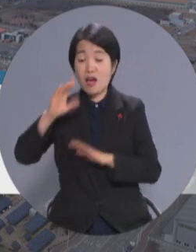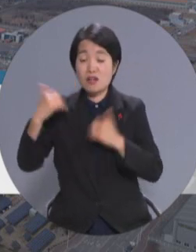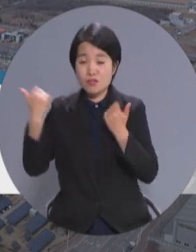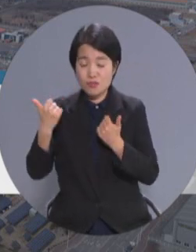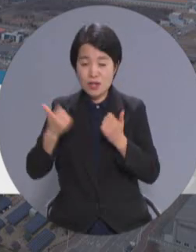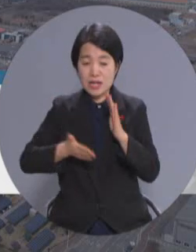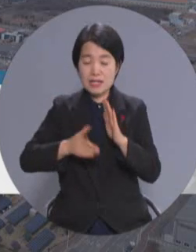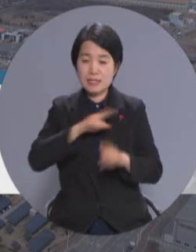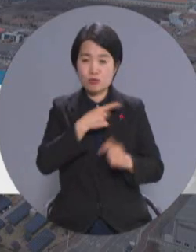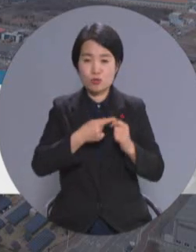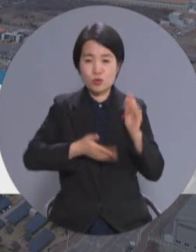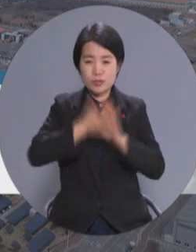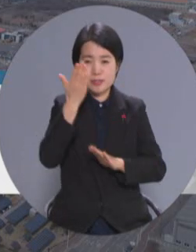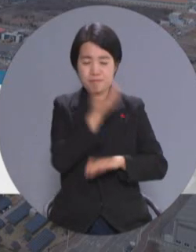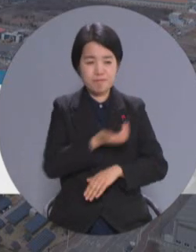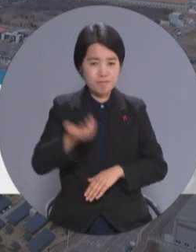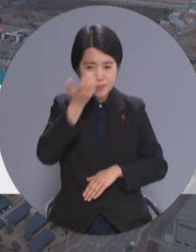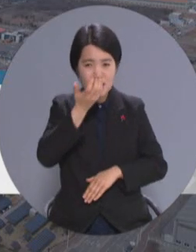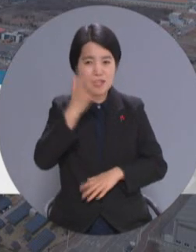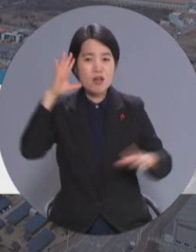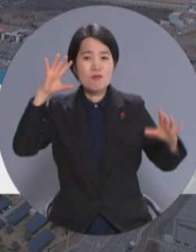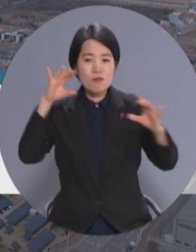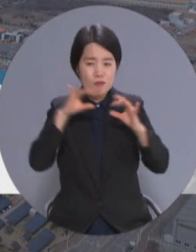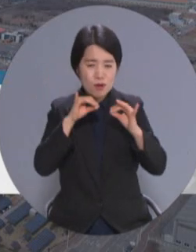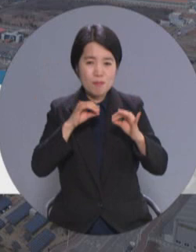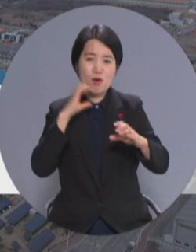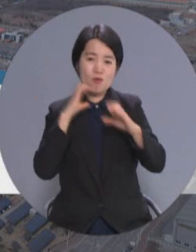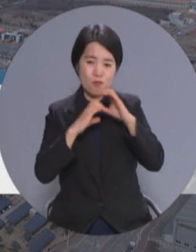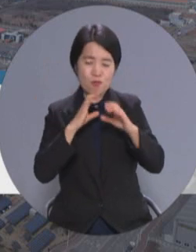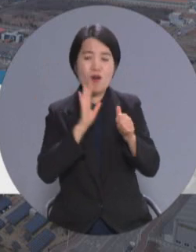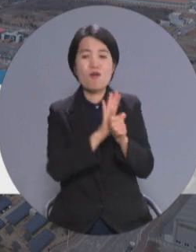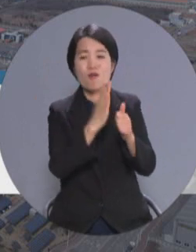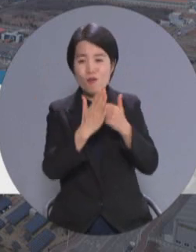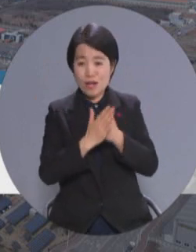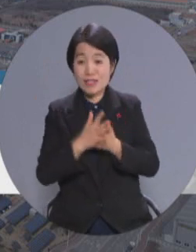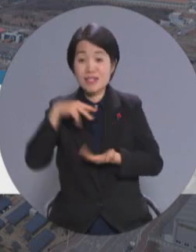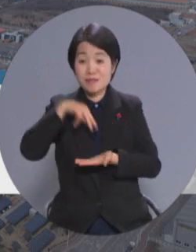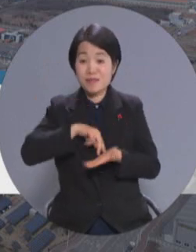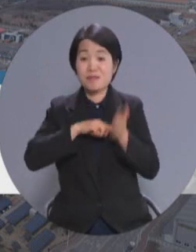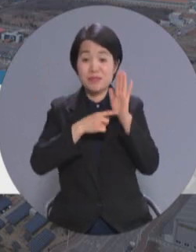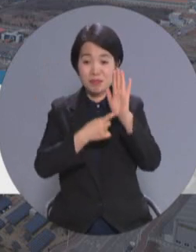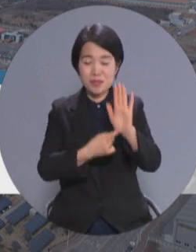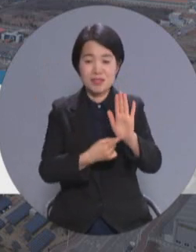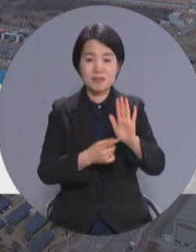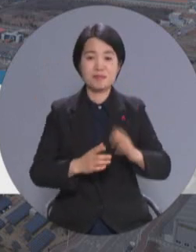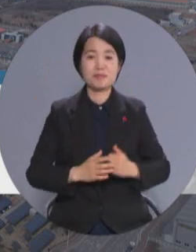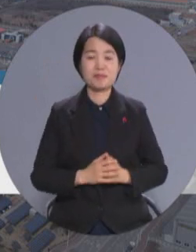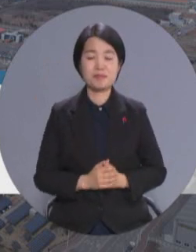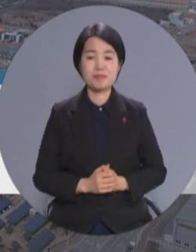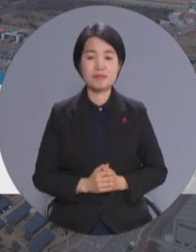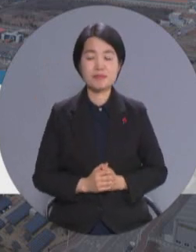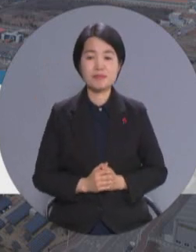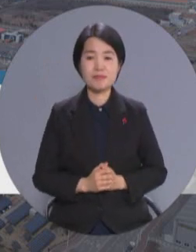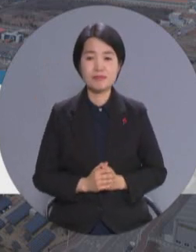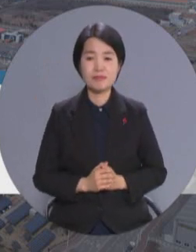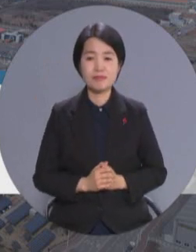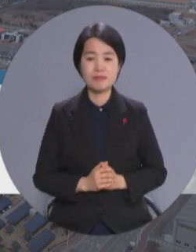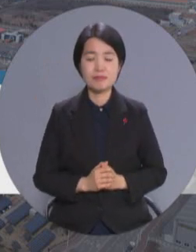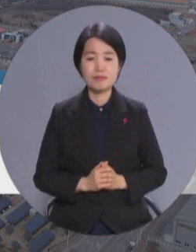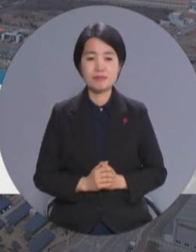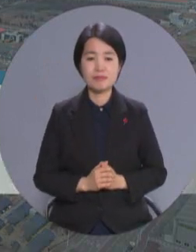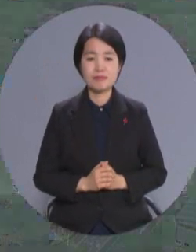위한 시정부의 방향성에 대해 공감하며 소통하고 협력하겠다는 의지를 보였습니다. 김주희 기자입니다.